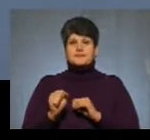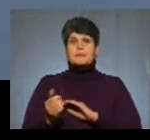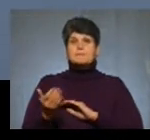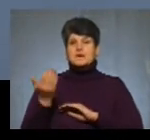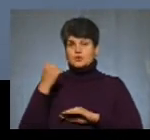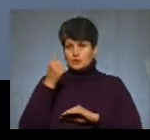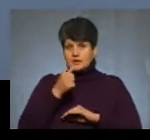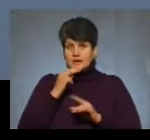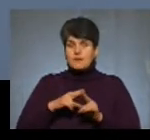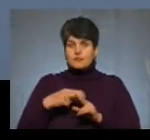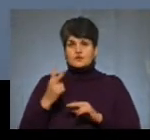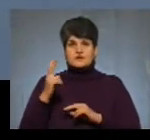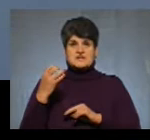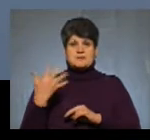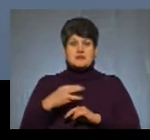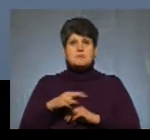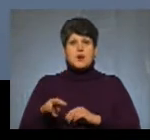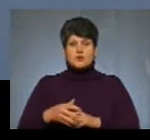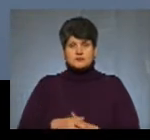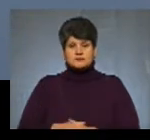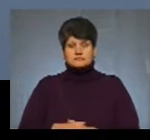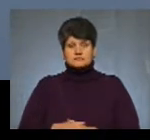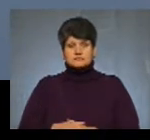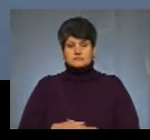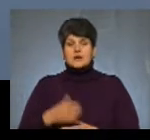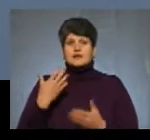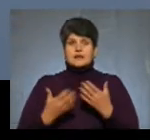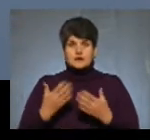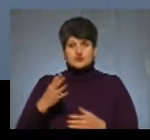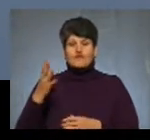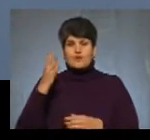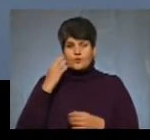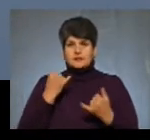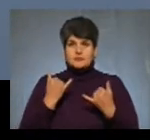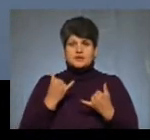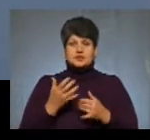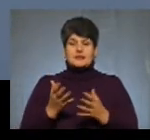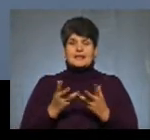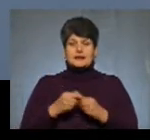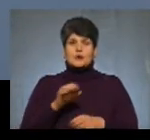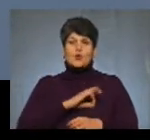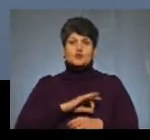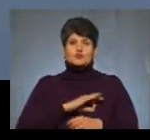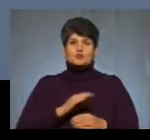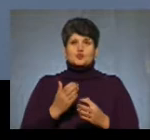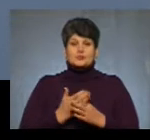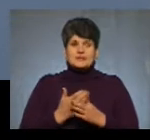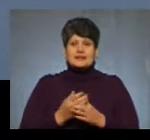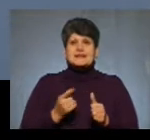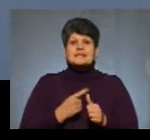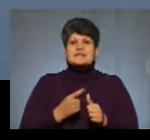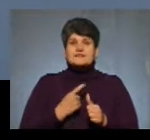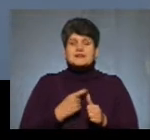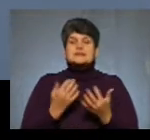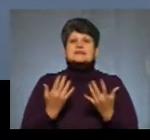Минулий рік повернули 250 мільйонів гривень. Якщо врахувати теперішню кількість користувачів субсидій, назвіть, будь ласка,